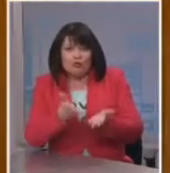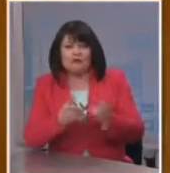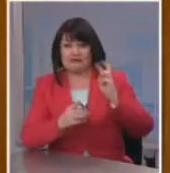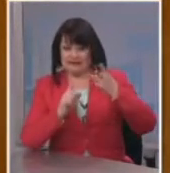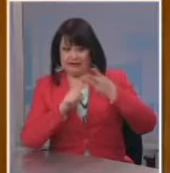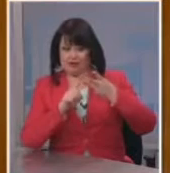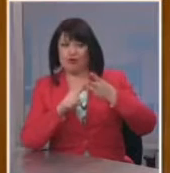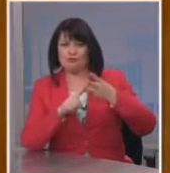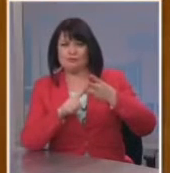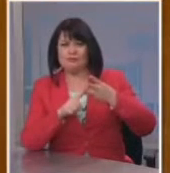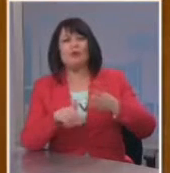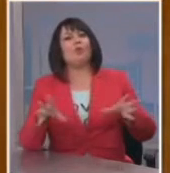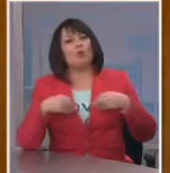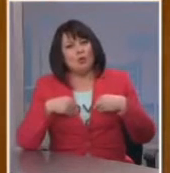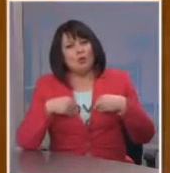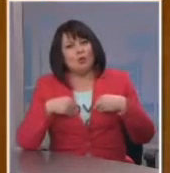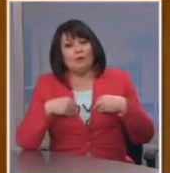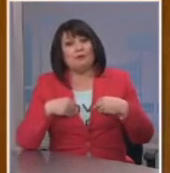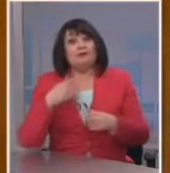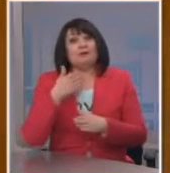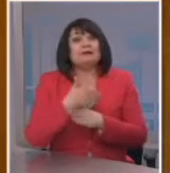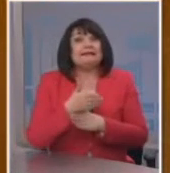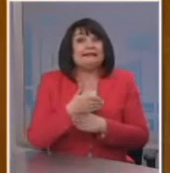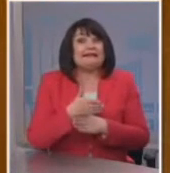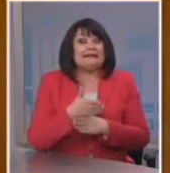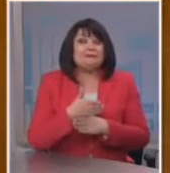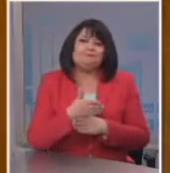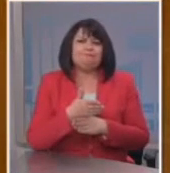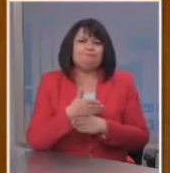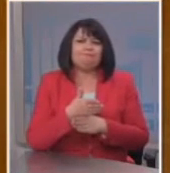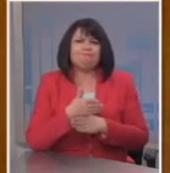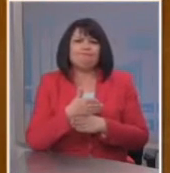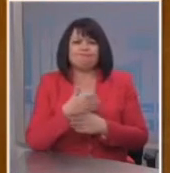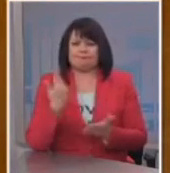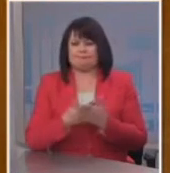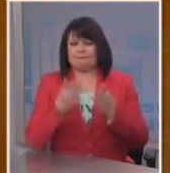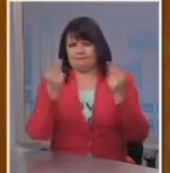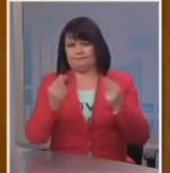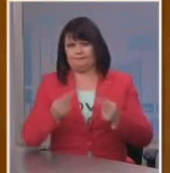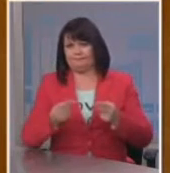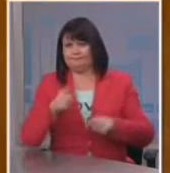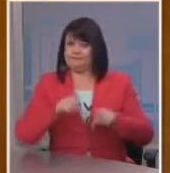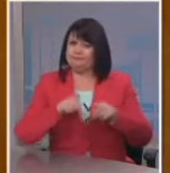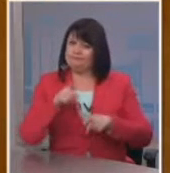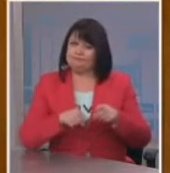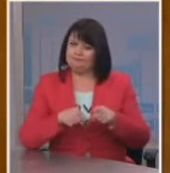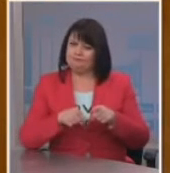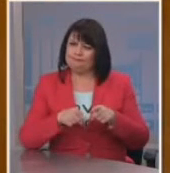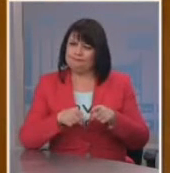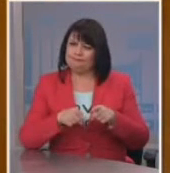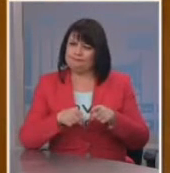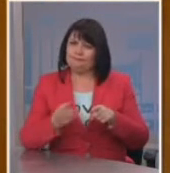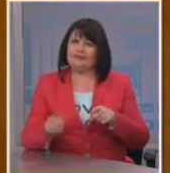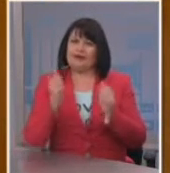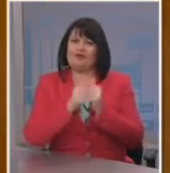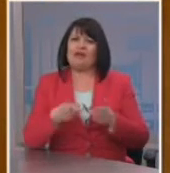διότι υιοθετεί μια κρυφή, αν και με στοιχεία, ορισμένα στοιχεία φάνηκαν σήμερα, μια